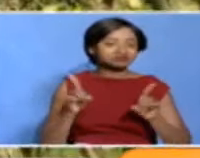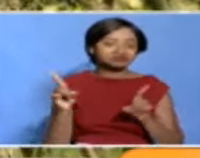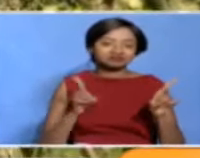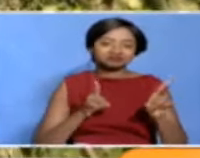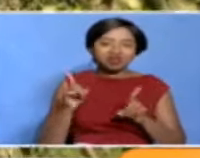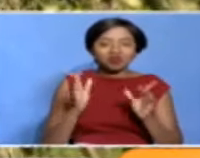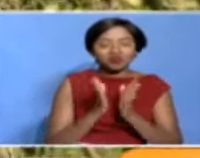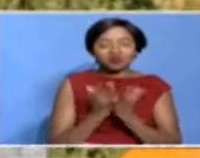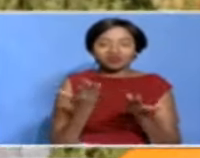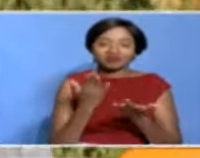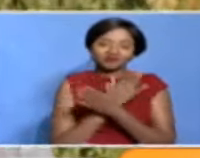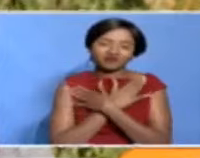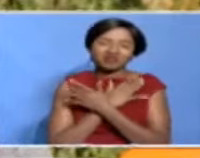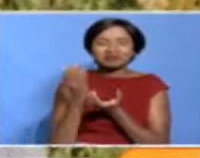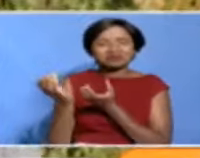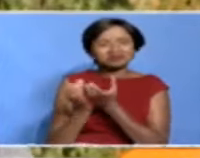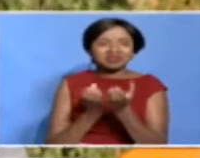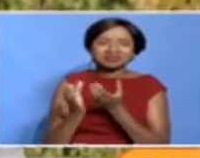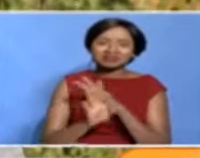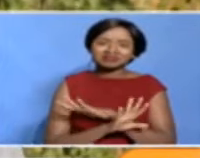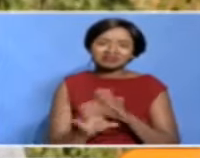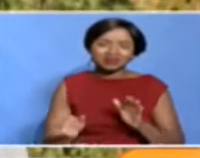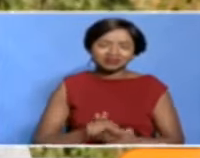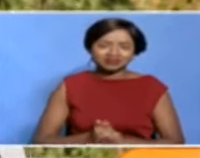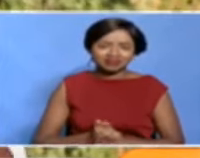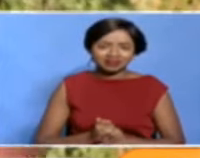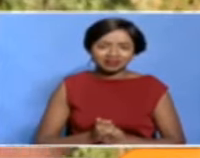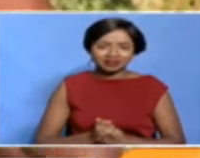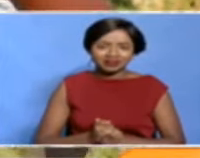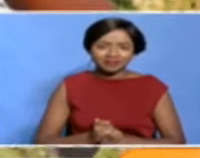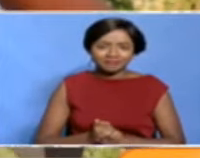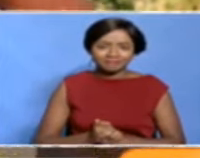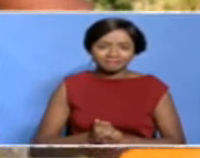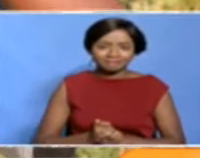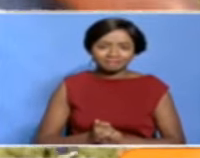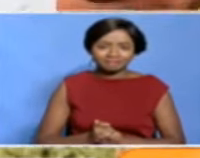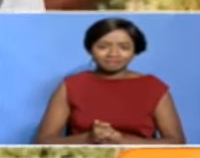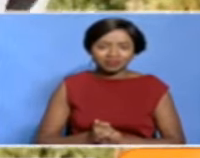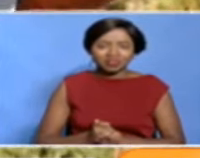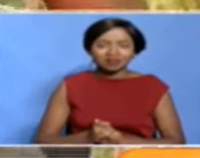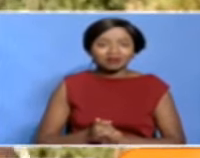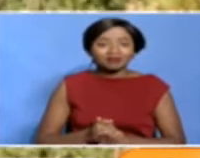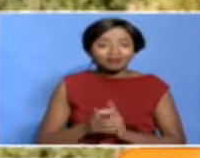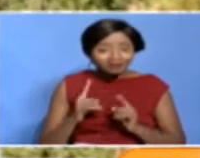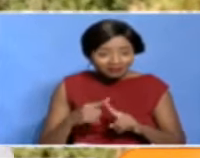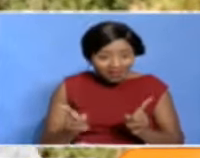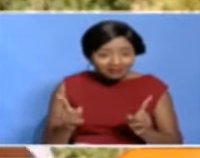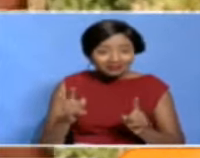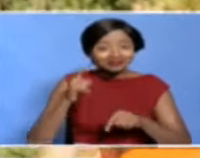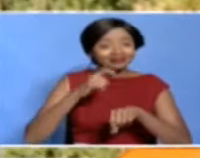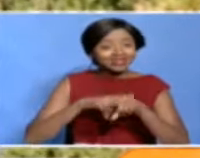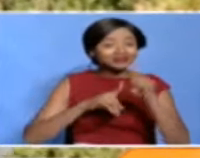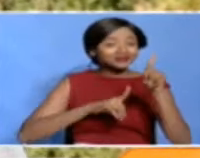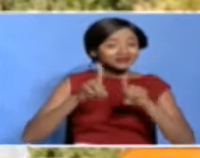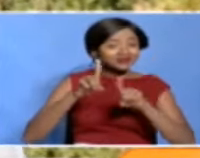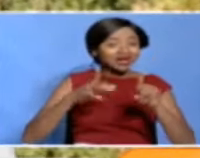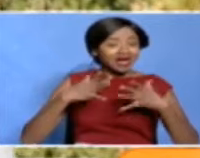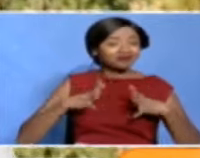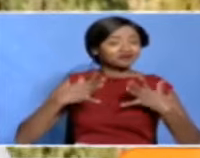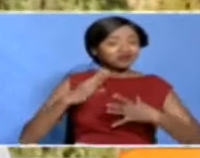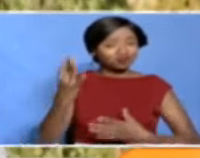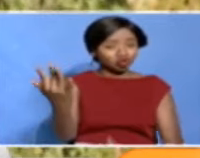kwa tunaenda business issue tu. Baadapo kumbe kulikuwa na wase walikuwa na ndugu. With the same car tulikuwa